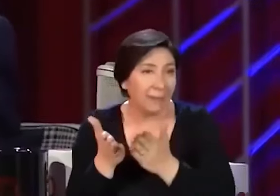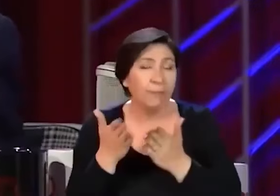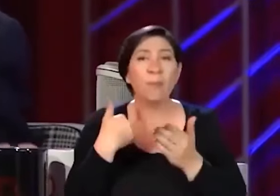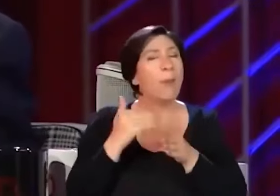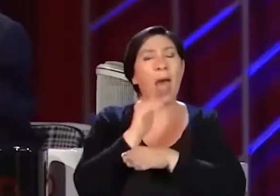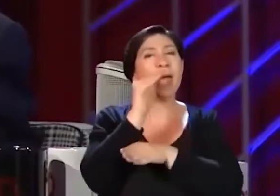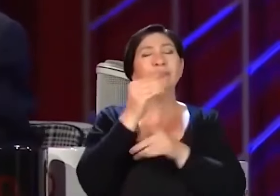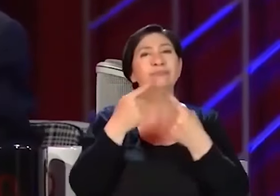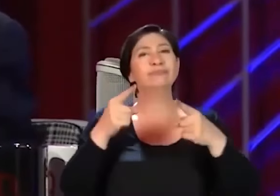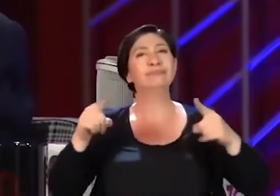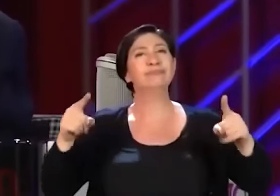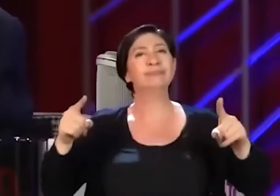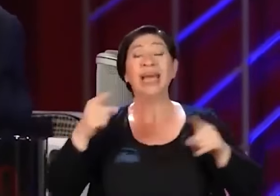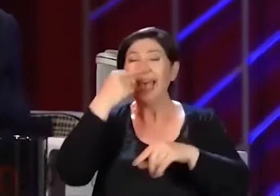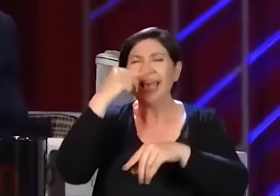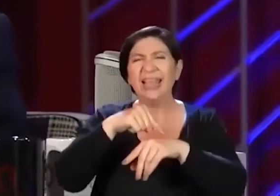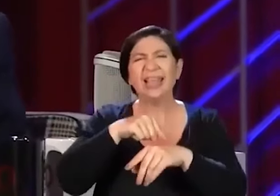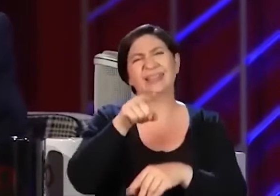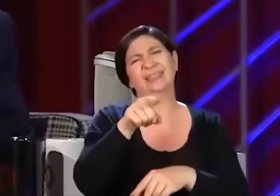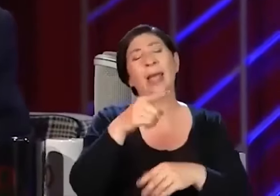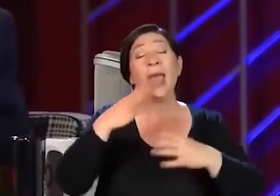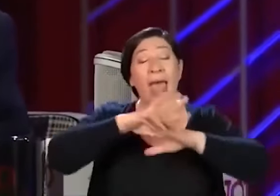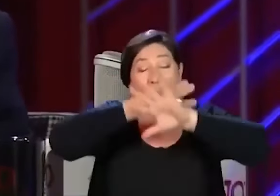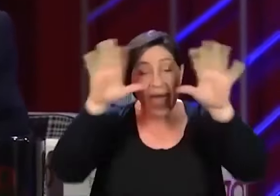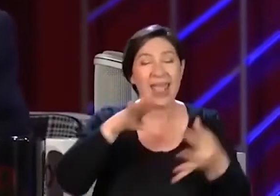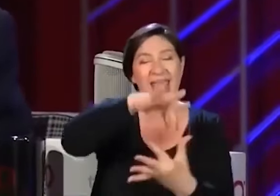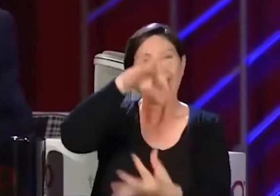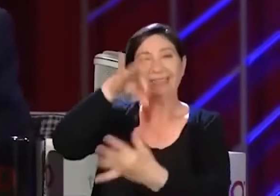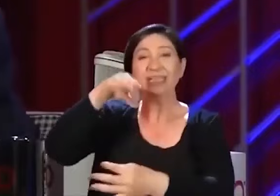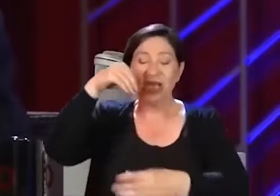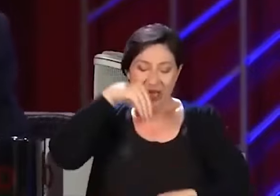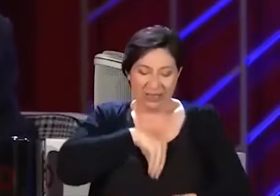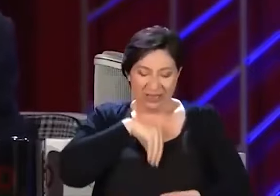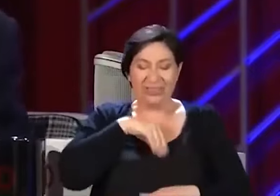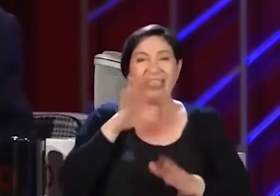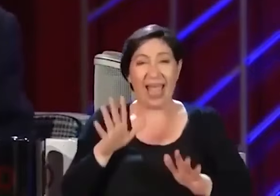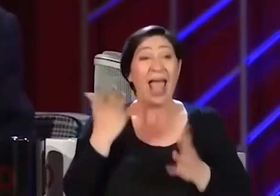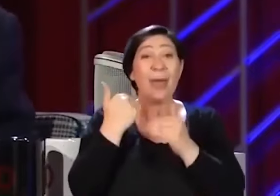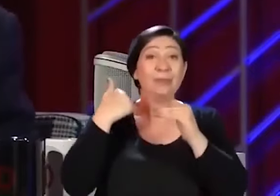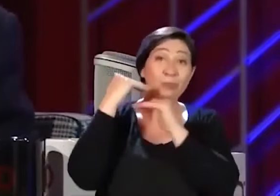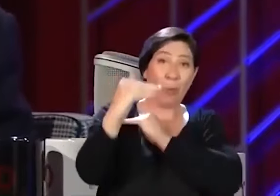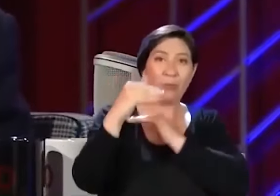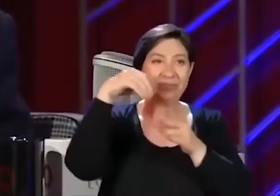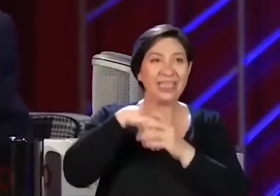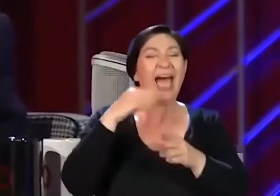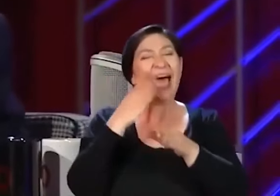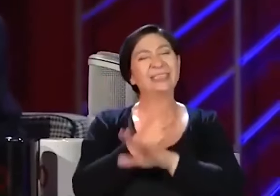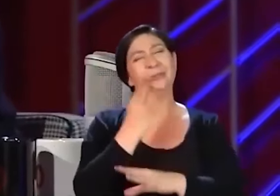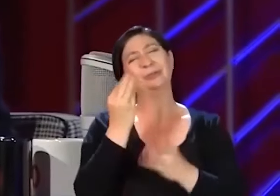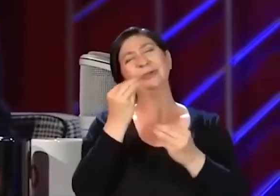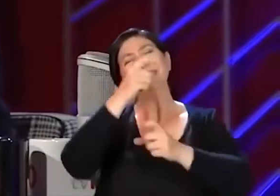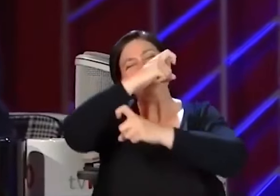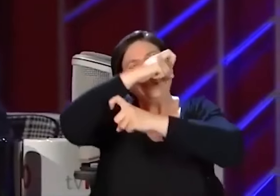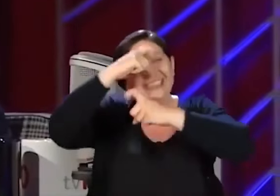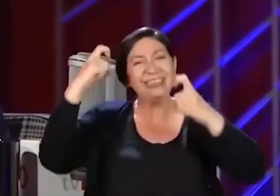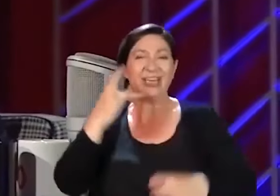böyle geçti. Dolayısıyla inanın her insanın içinde hele hele bizim toplumumuzda aslında çok